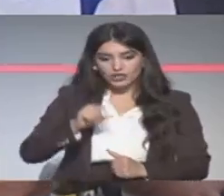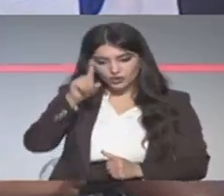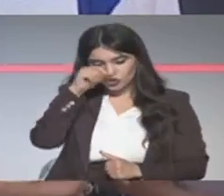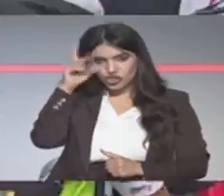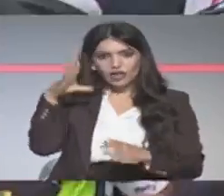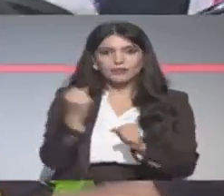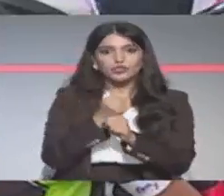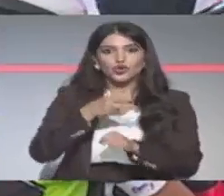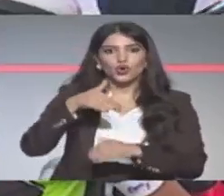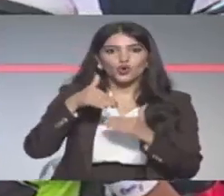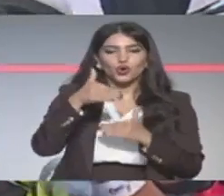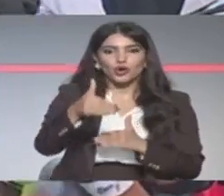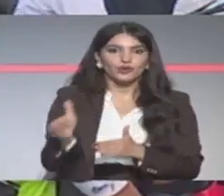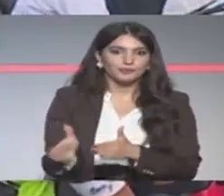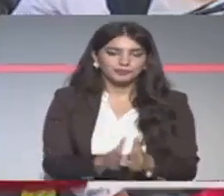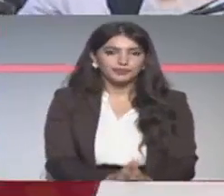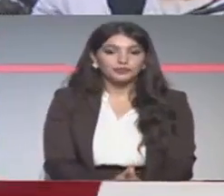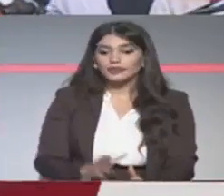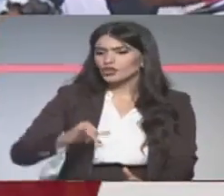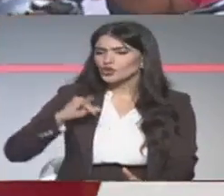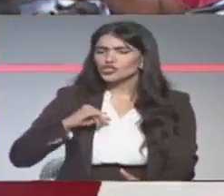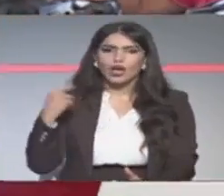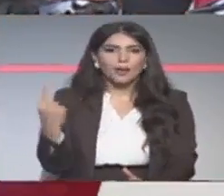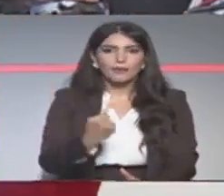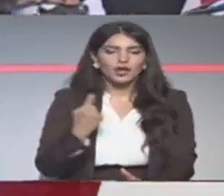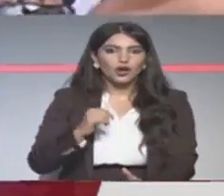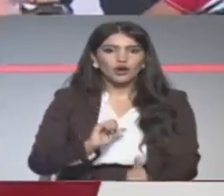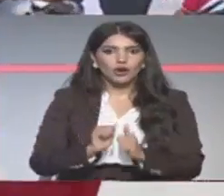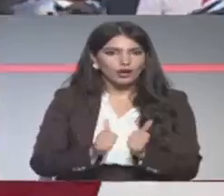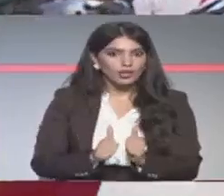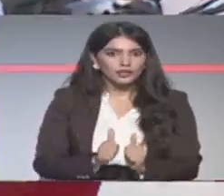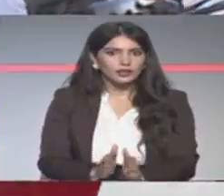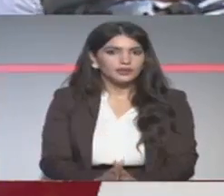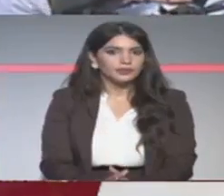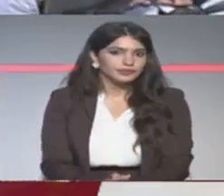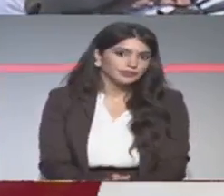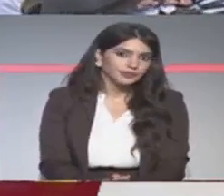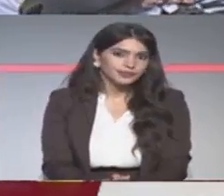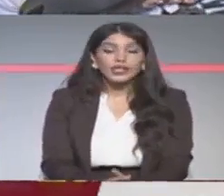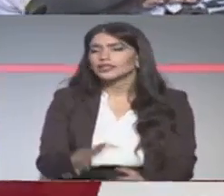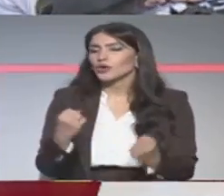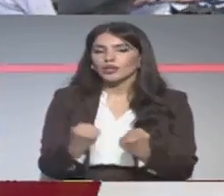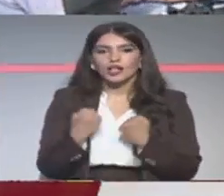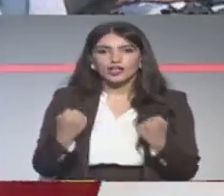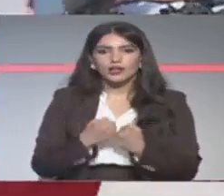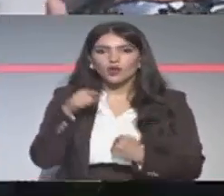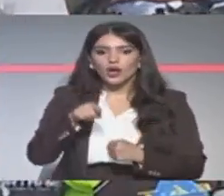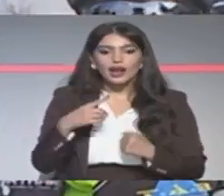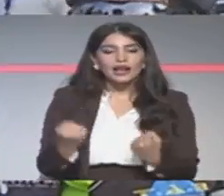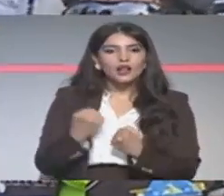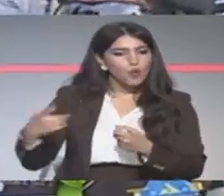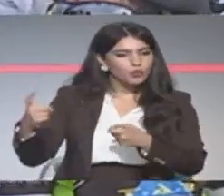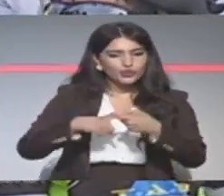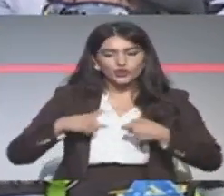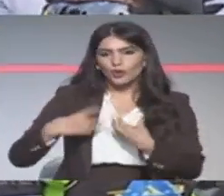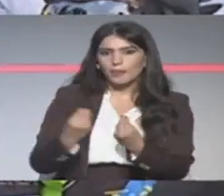بالتوفيق للجميع. ككيت الشباب أي رياضة أي ايفينمون معناه نشاط تتلم